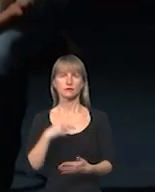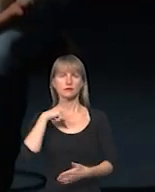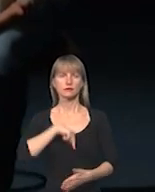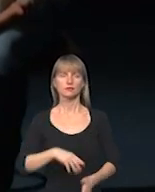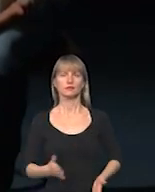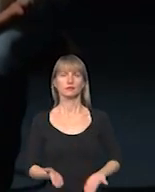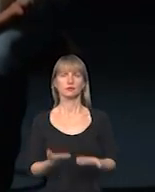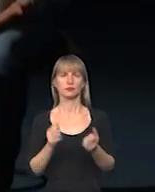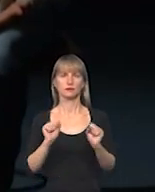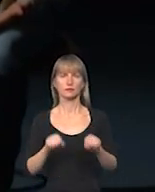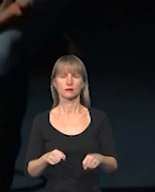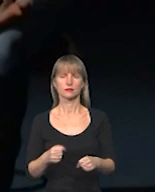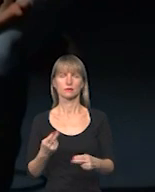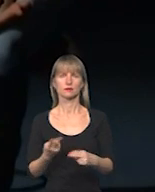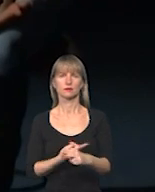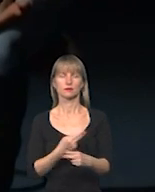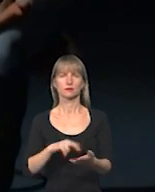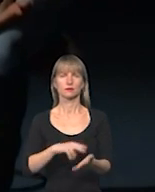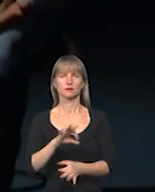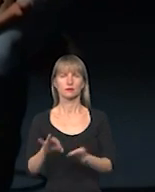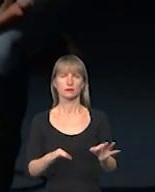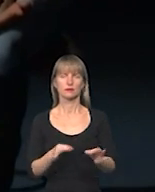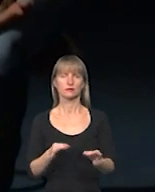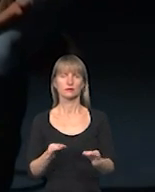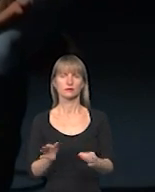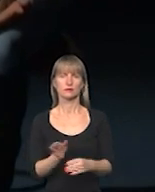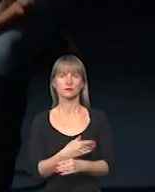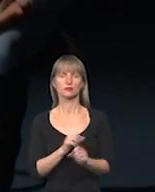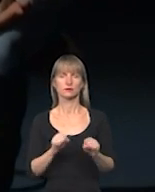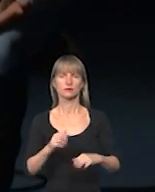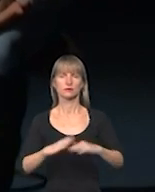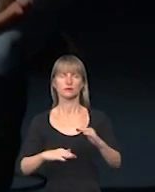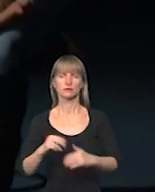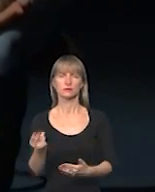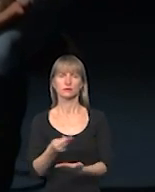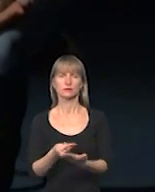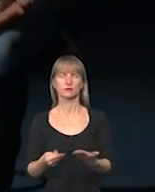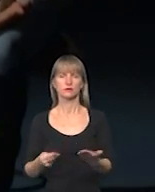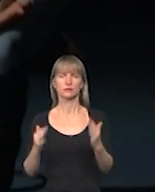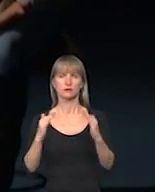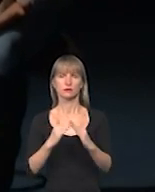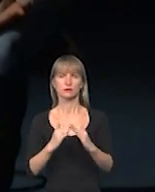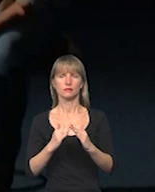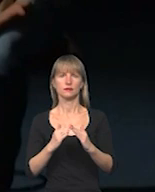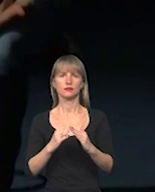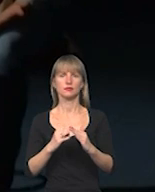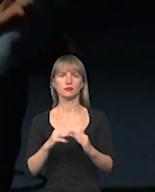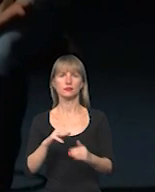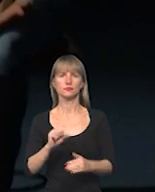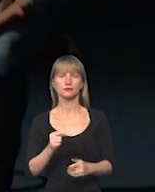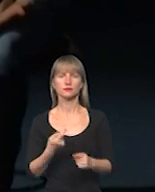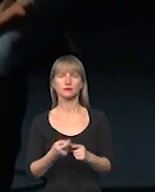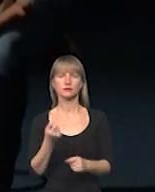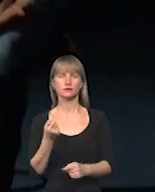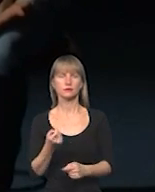можна і без проєктора обійтись. Можна і вручну розмалювати будинок, та це